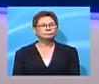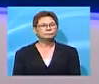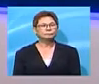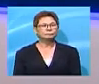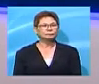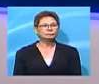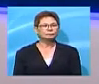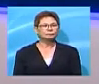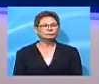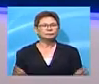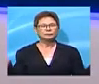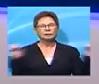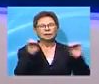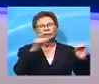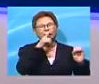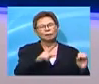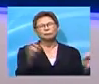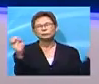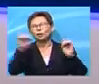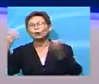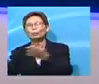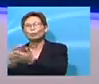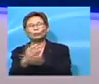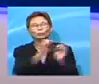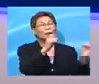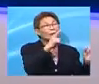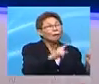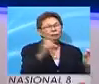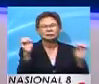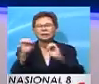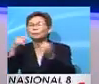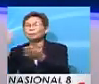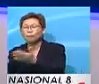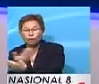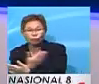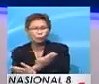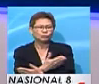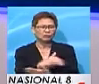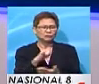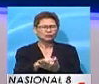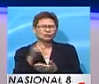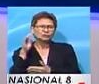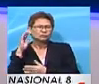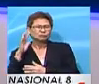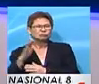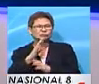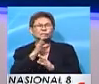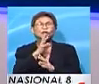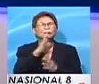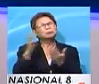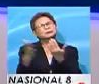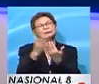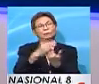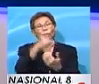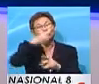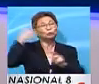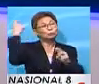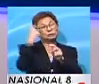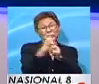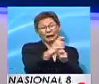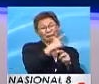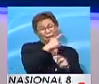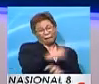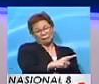tiada yang lama tiadalah yang baharu ungkapan itu Kedengaran agak mudah hakikatnya untuk mengekal yang